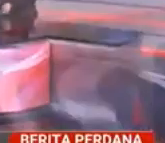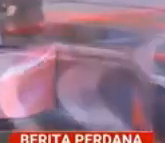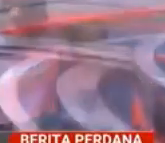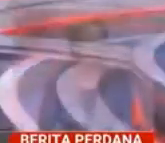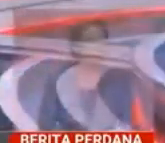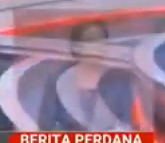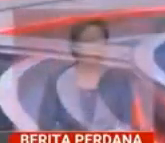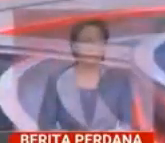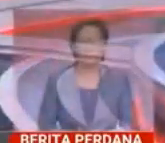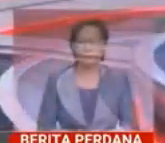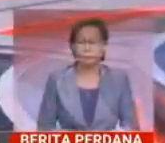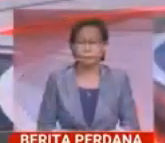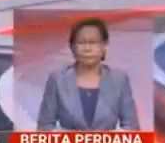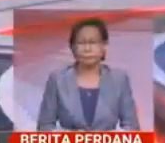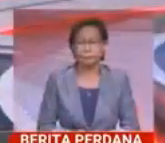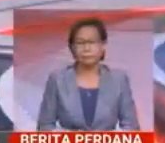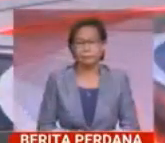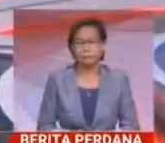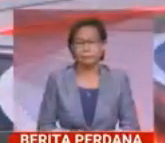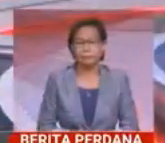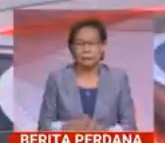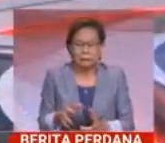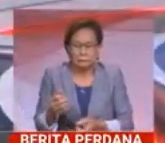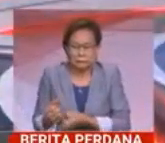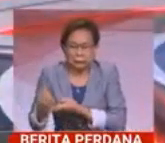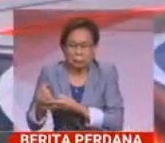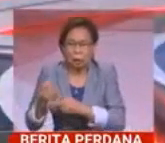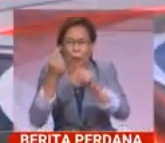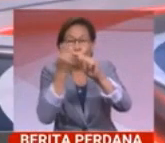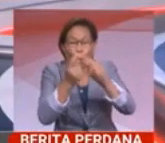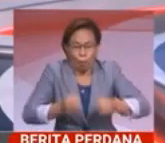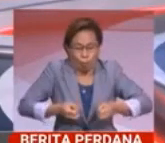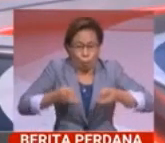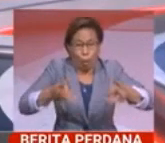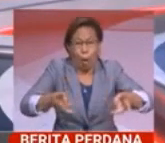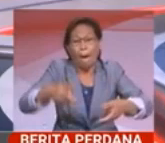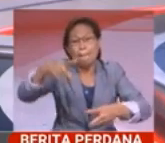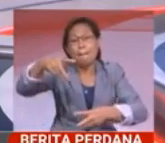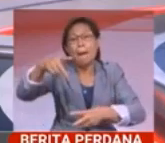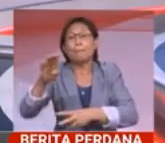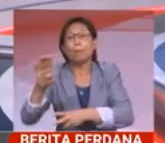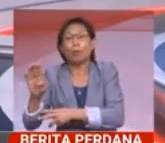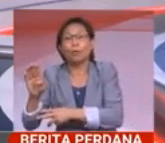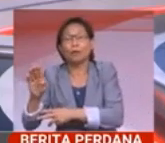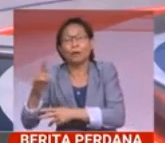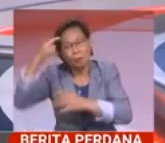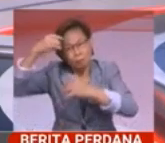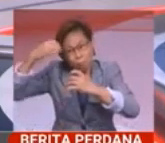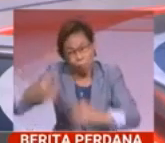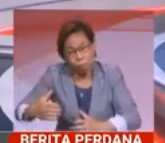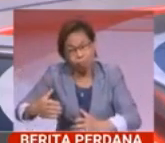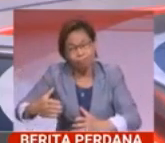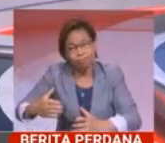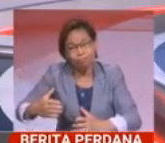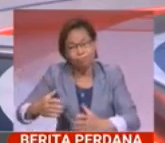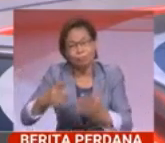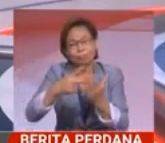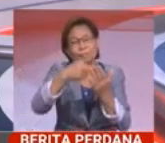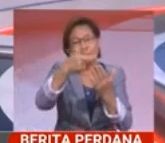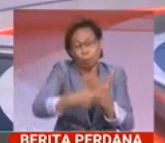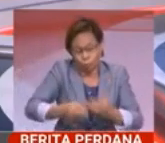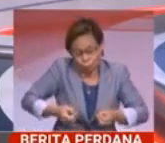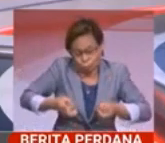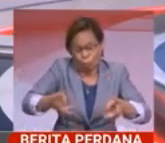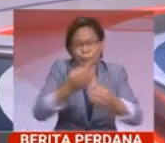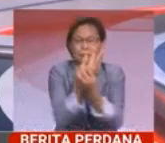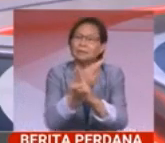saw i am penjimatan pembinaan lebu raya pembunuh hanya dapat dimusyawarahkan selepas project itu